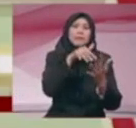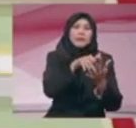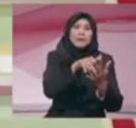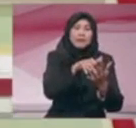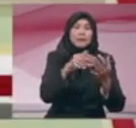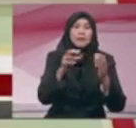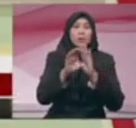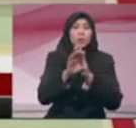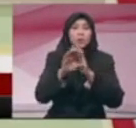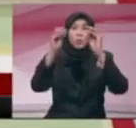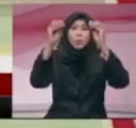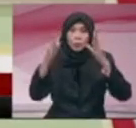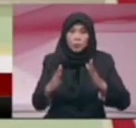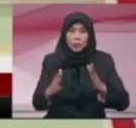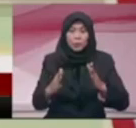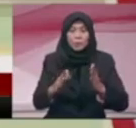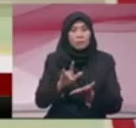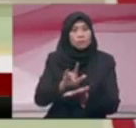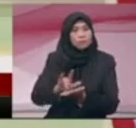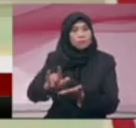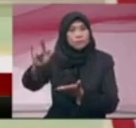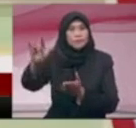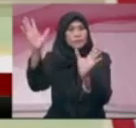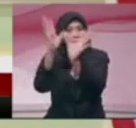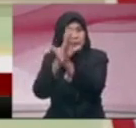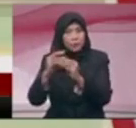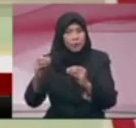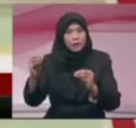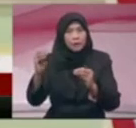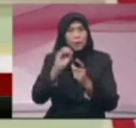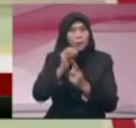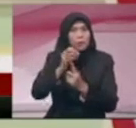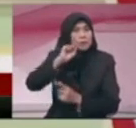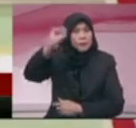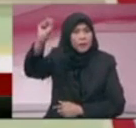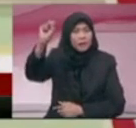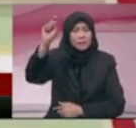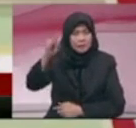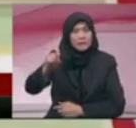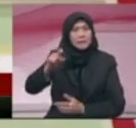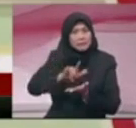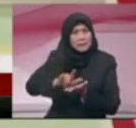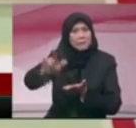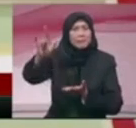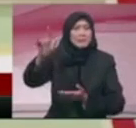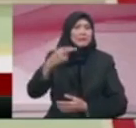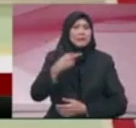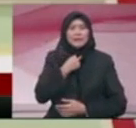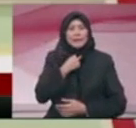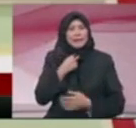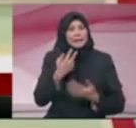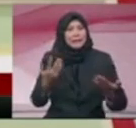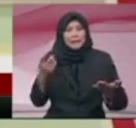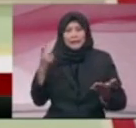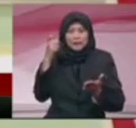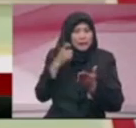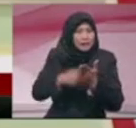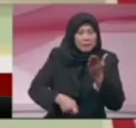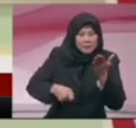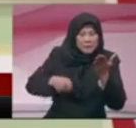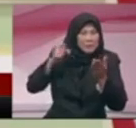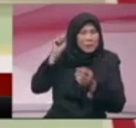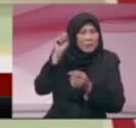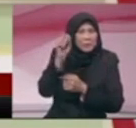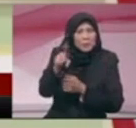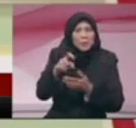nak mengajar di Sarawak, Sarawak atau Sabah, mereka perlu pulang. Tiada pilihan. Walaupun harga tiket tinggi, mereka perlu